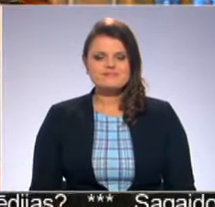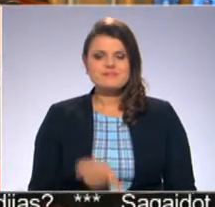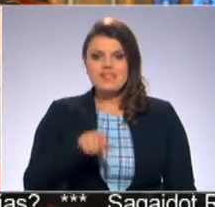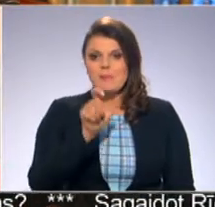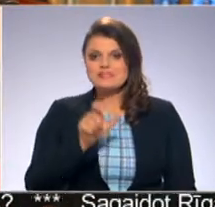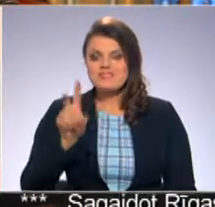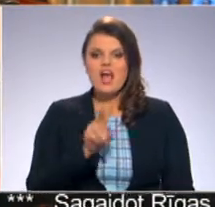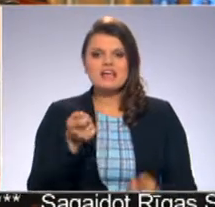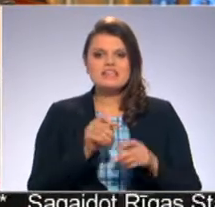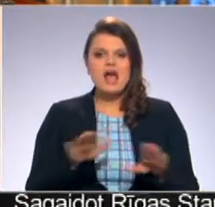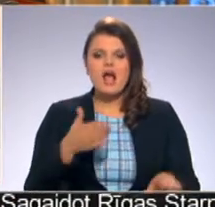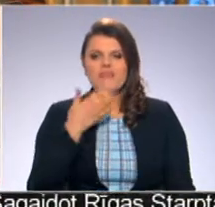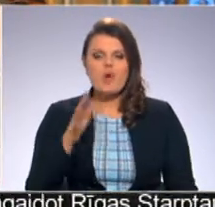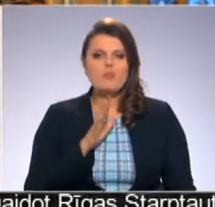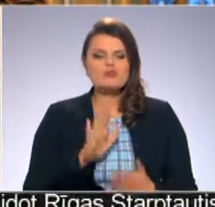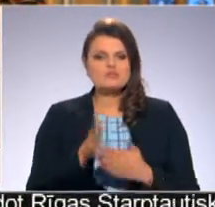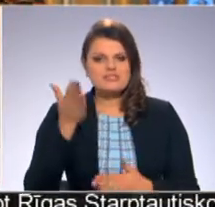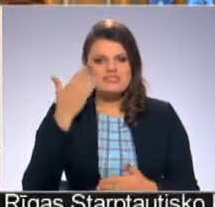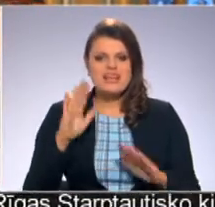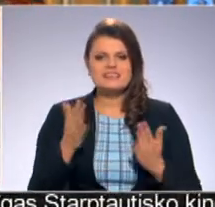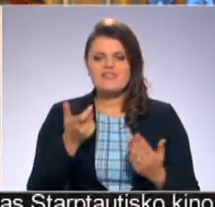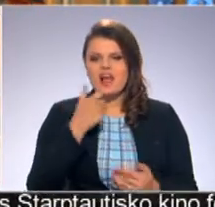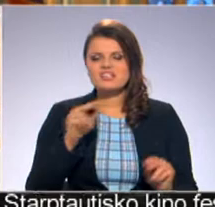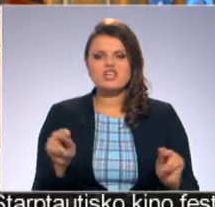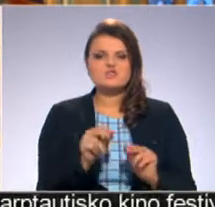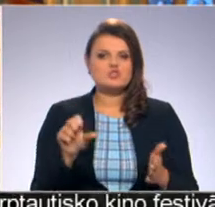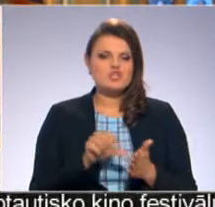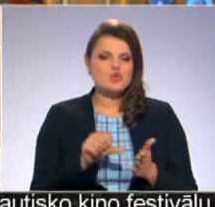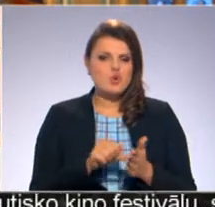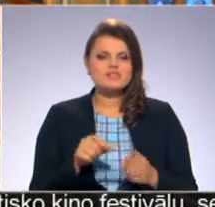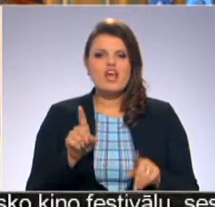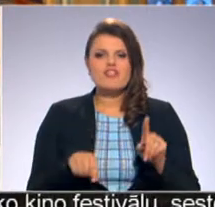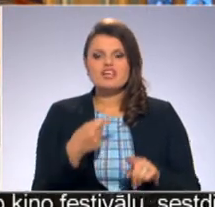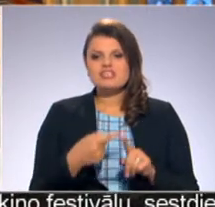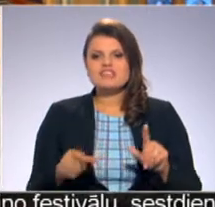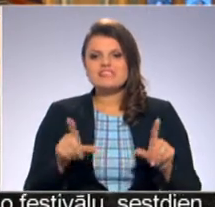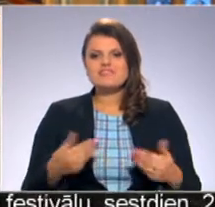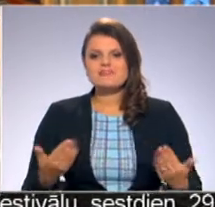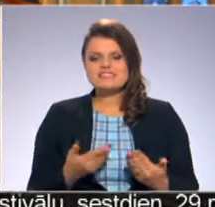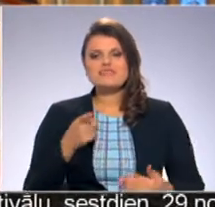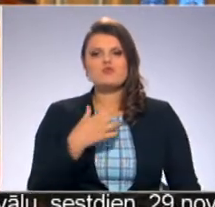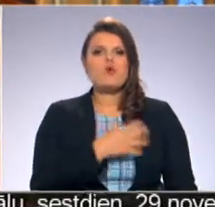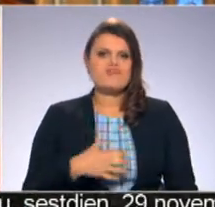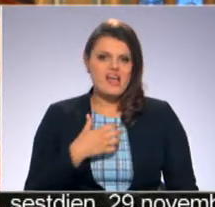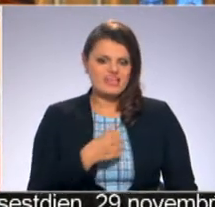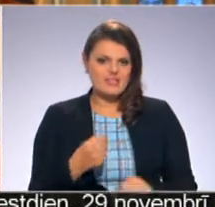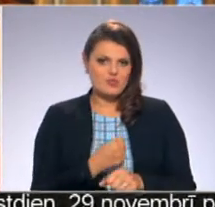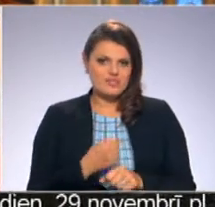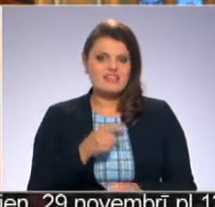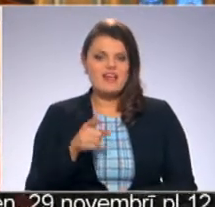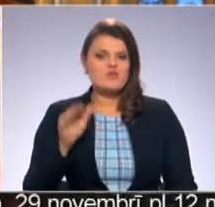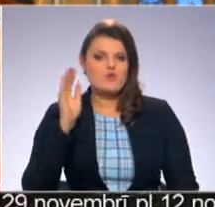Tiem cilvēkiem, kas nekad nav bijuši uz senās vai klasiskās mūzikas koncertiem, kaut dažas reizes dzīvē to vajadzētu izdarīt. Ja